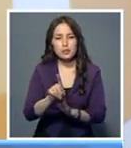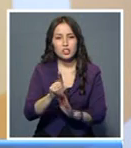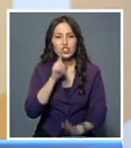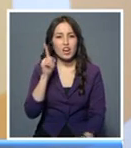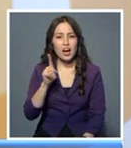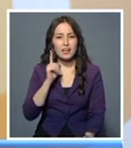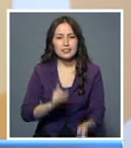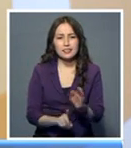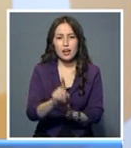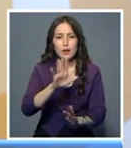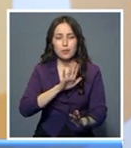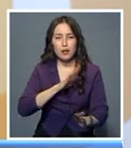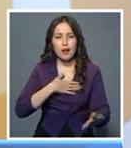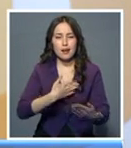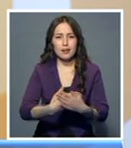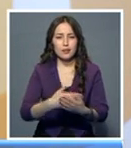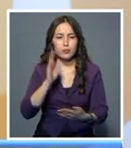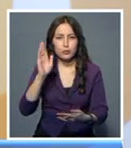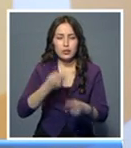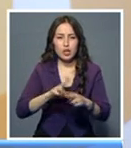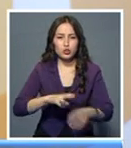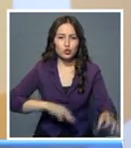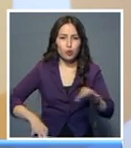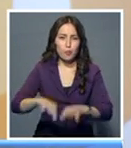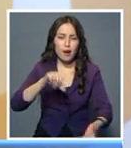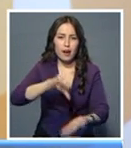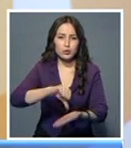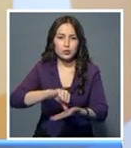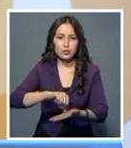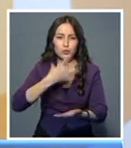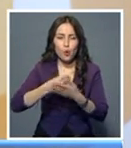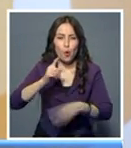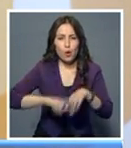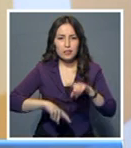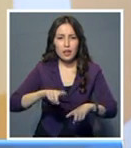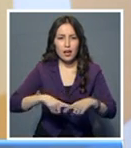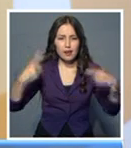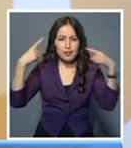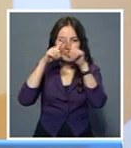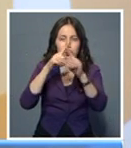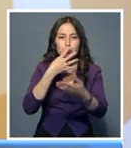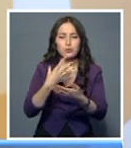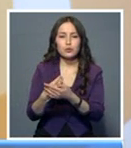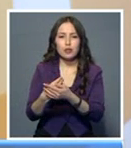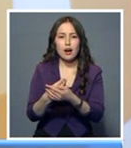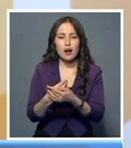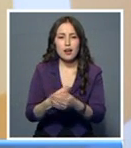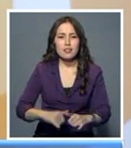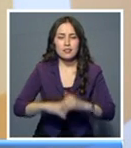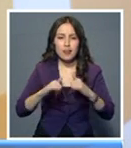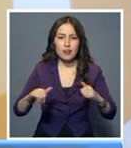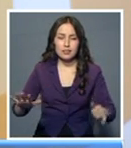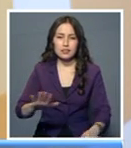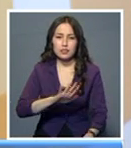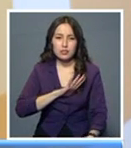қолдау болатыны сөзсіз. Жобаға қатысушылар отандық инновациялық өнімдер қатарын арттырып қана қоймай,